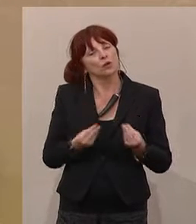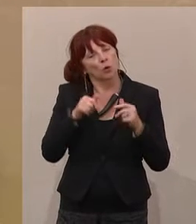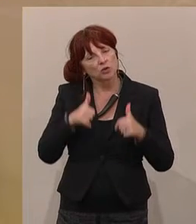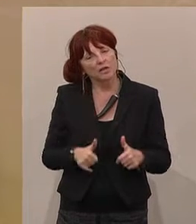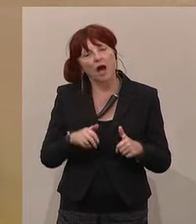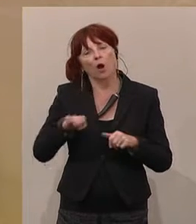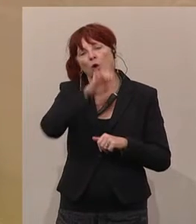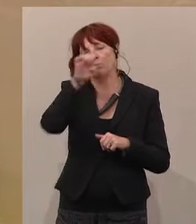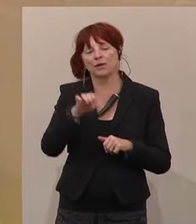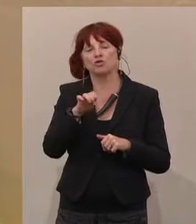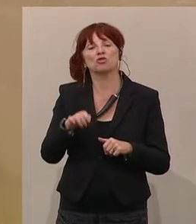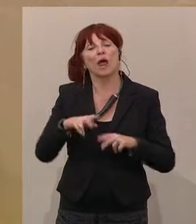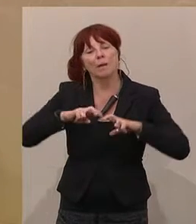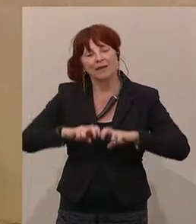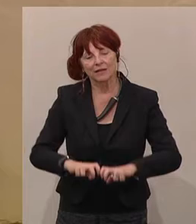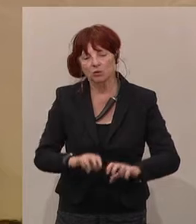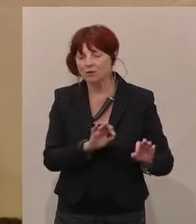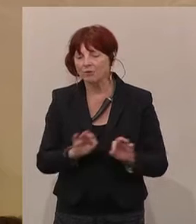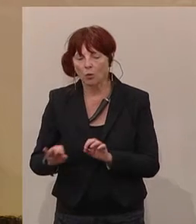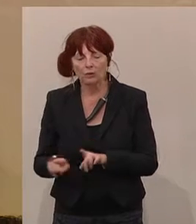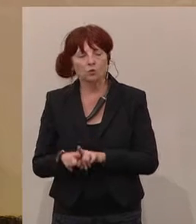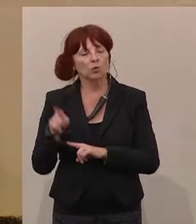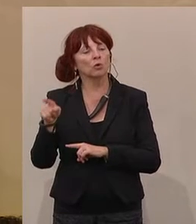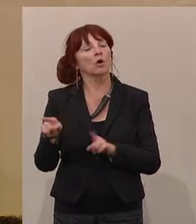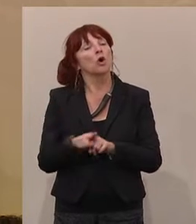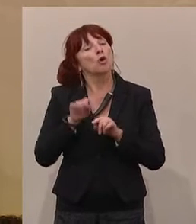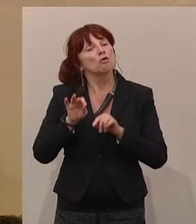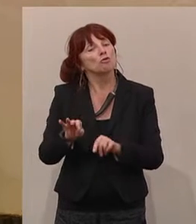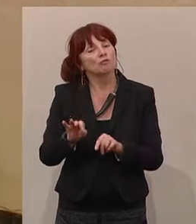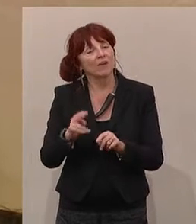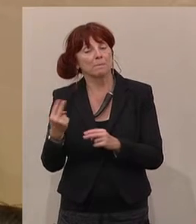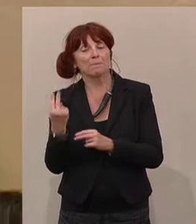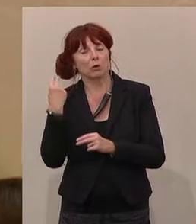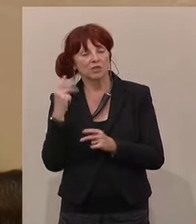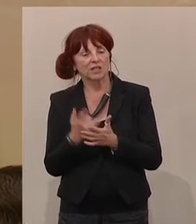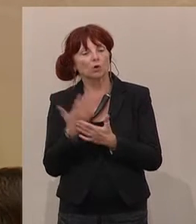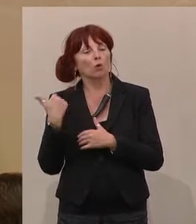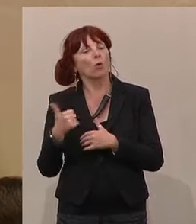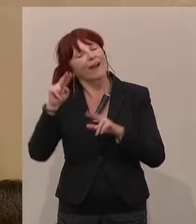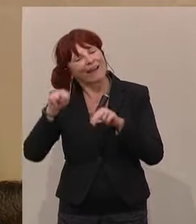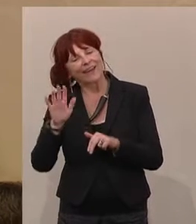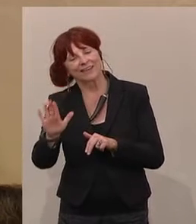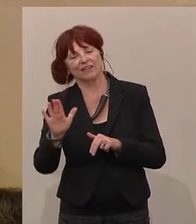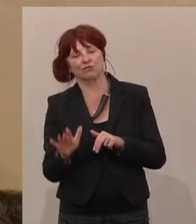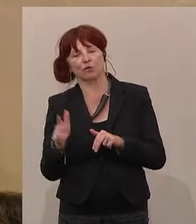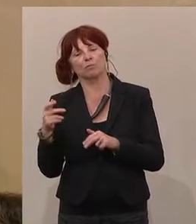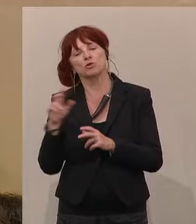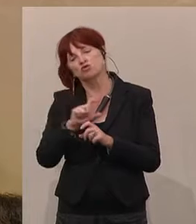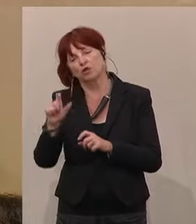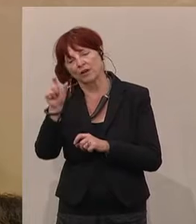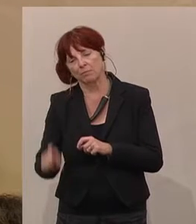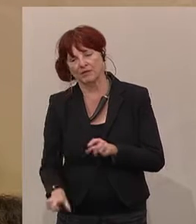Ermittlungsanordnung nach Absatz 1 für die Zwecke des Verfahrens unter Berücksichtigung der Rechte des Beschuldigten nicht notwendig oder verhältnismäßig ist oder stünde die